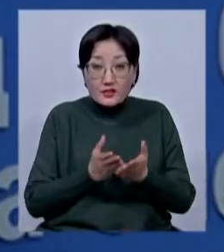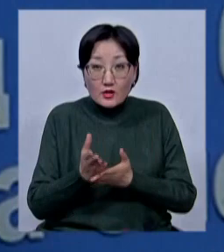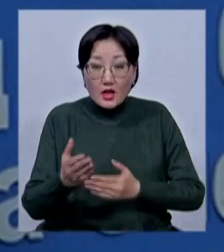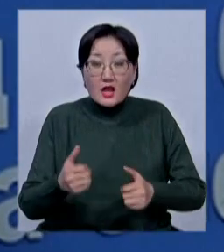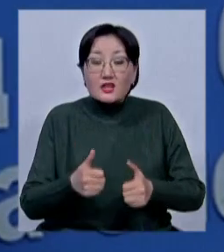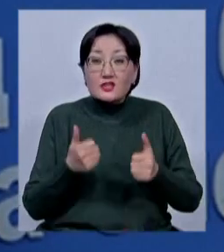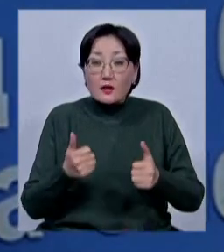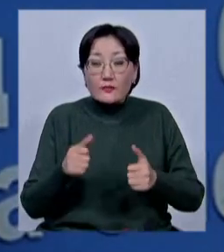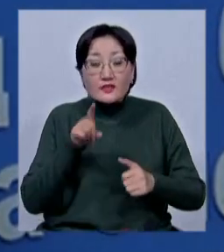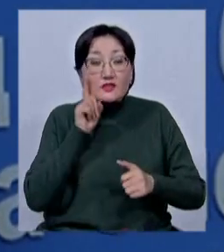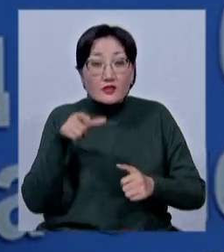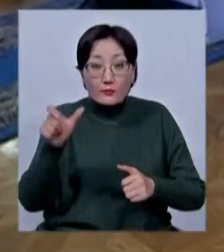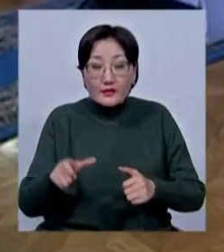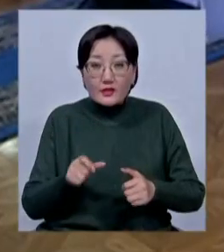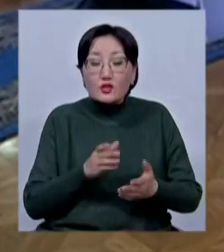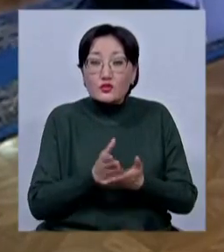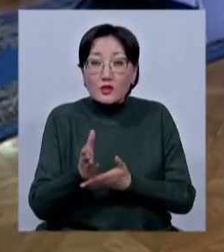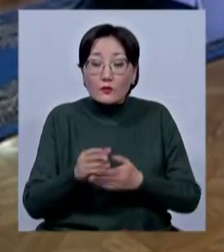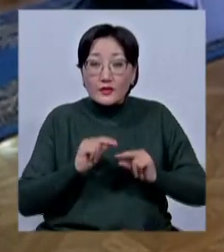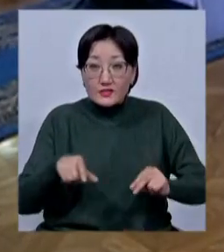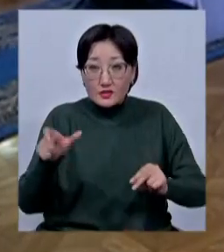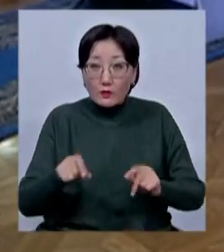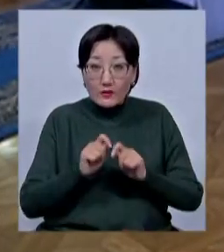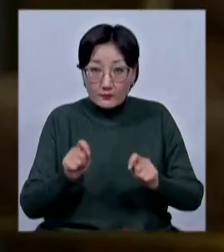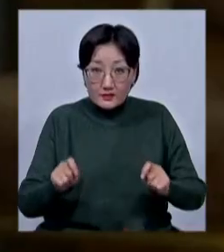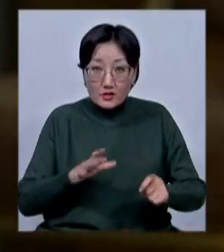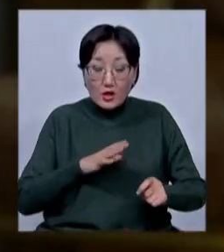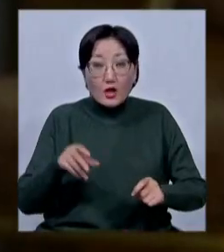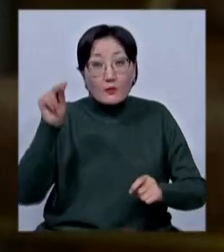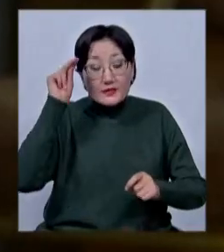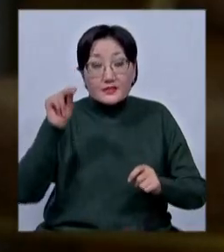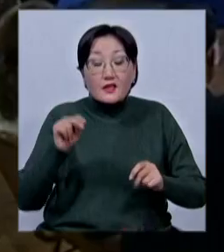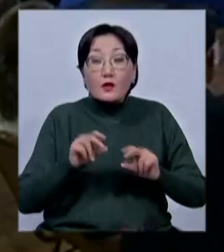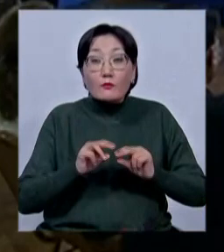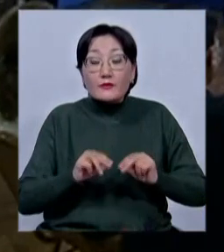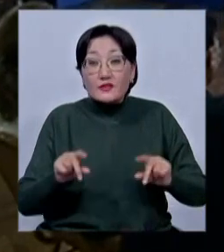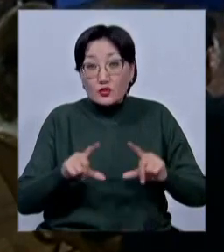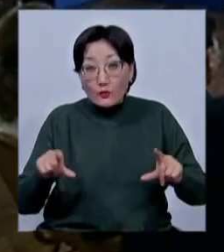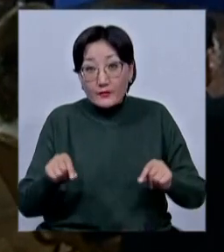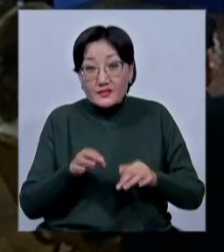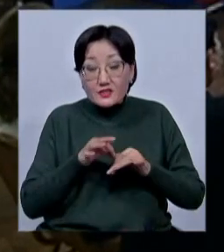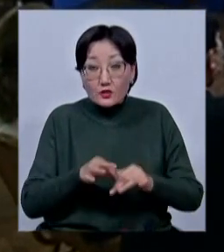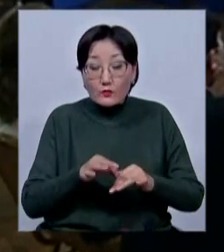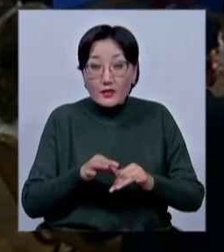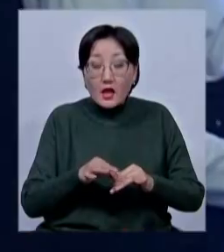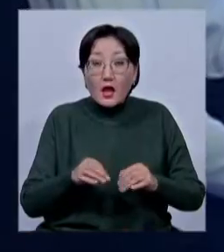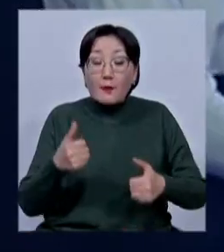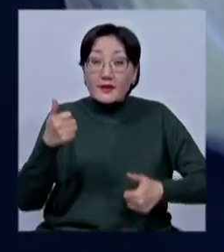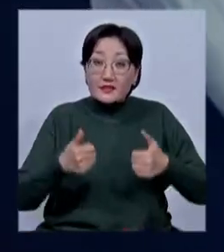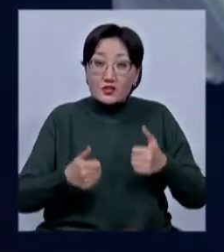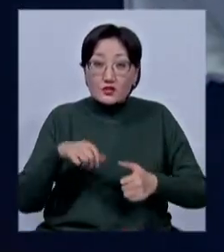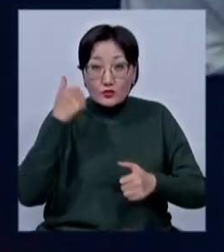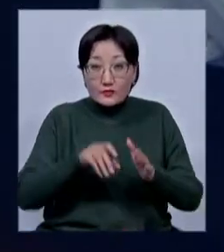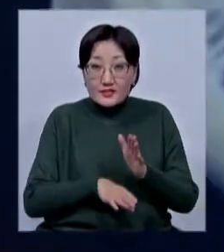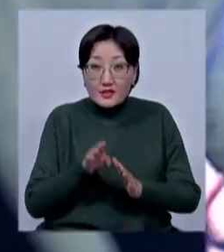леп әкелген жастар мен елеулі еңбек еткен ұстаздар марапатталды. Білім және ғылым министрлігінің ұйымдастыруымен өткізілген байқауларда